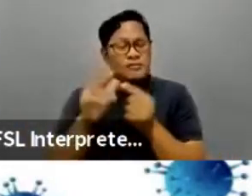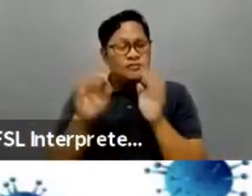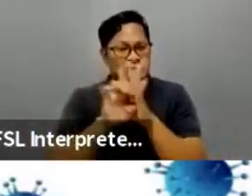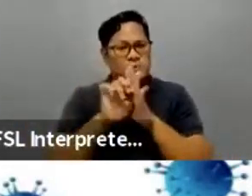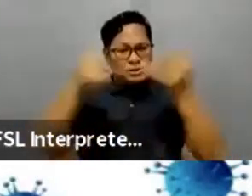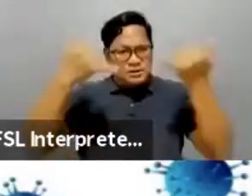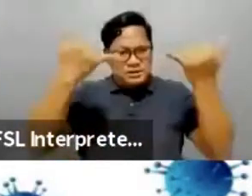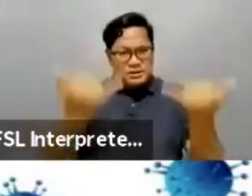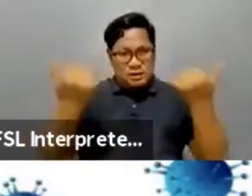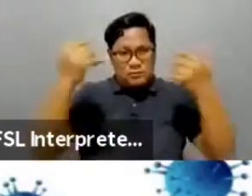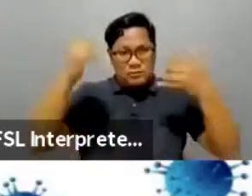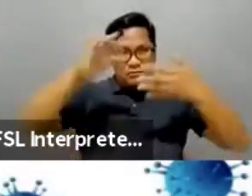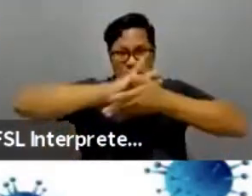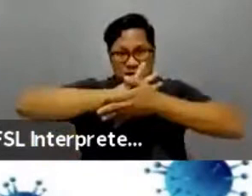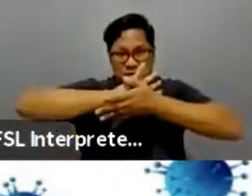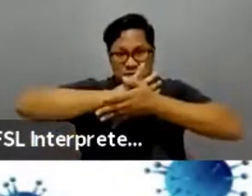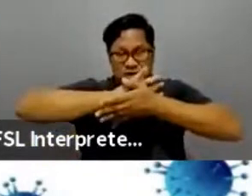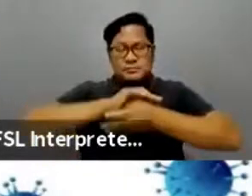pandemya.